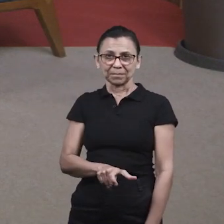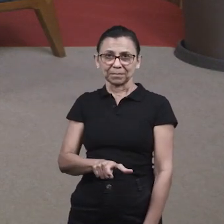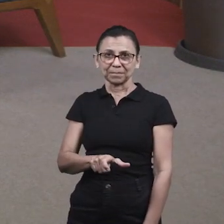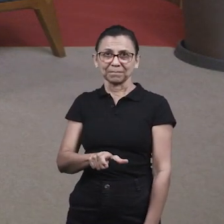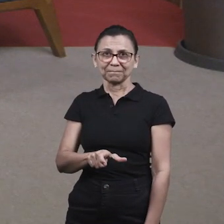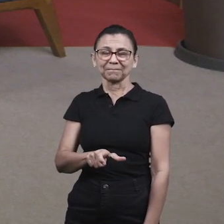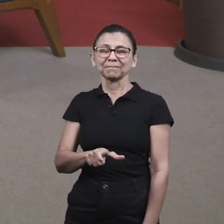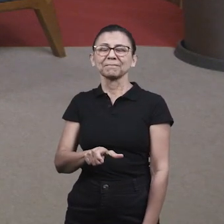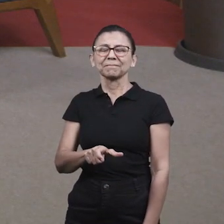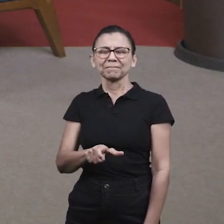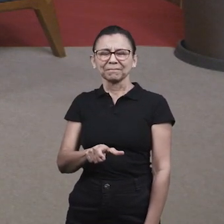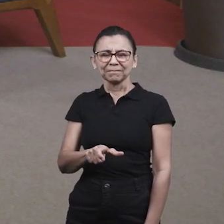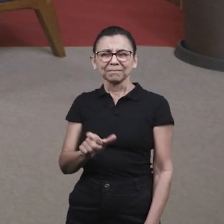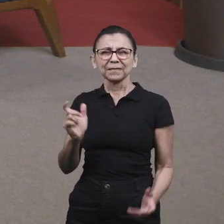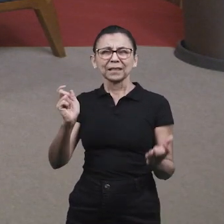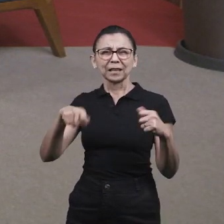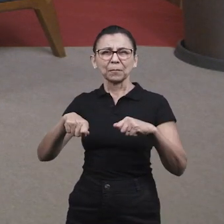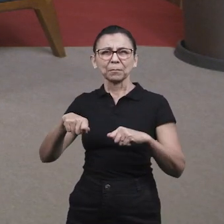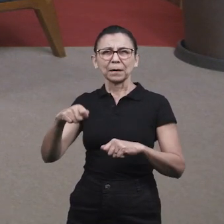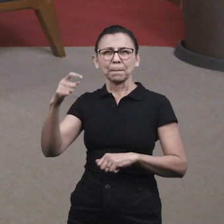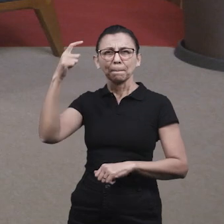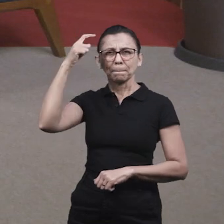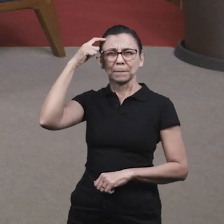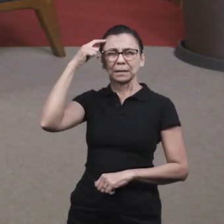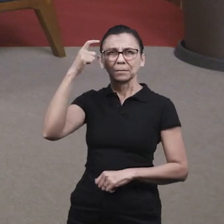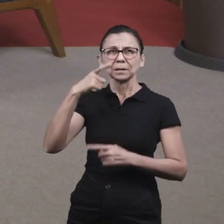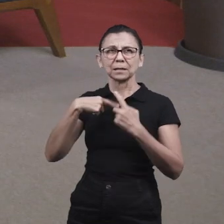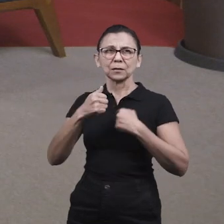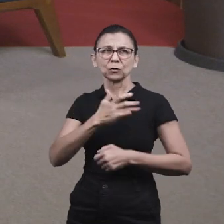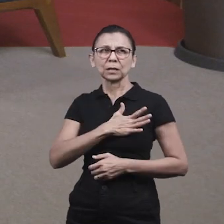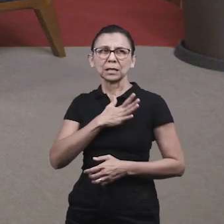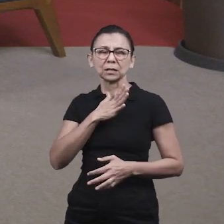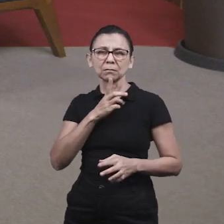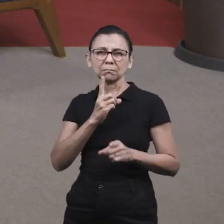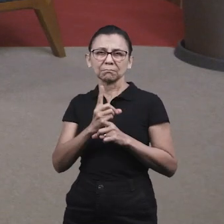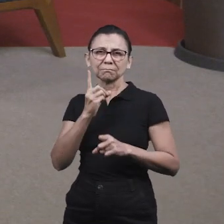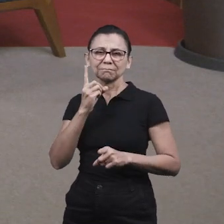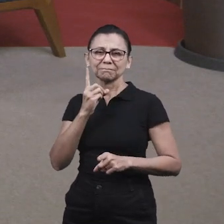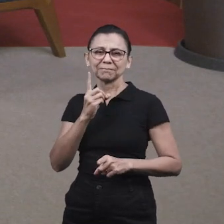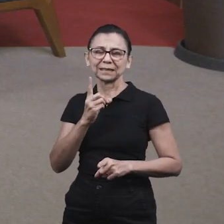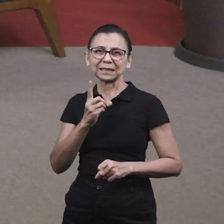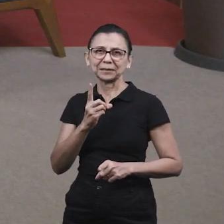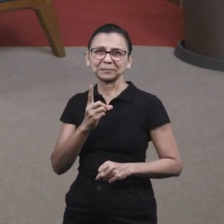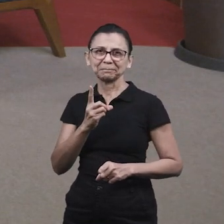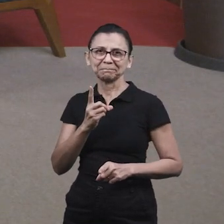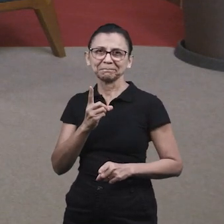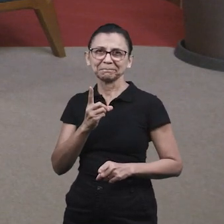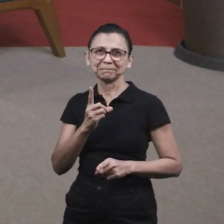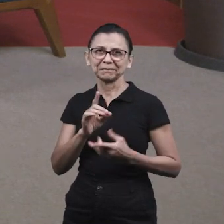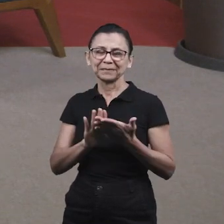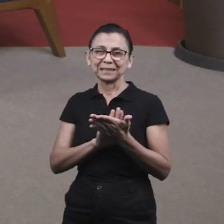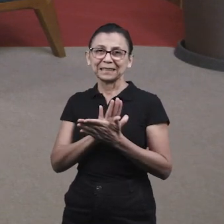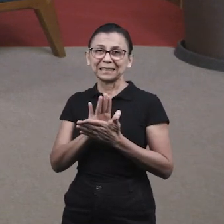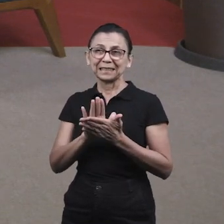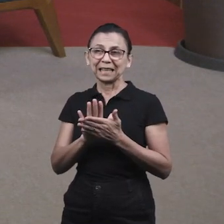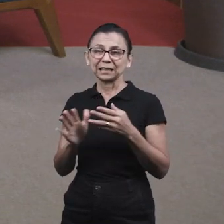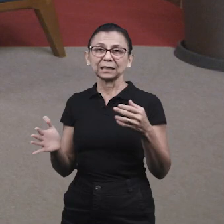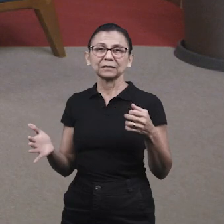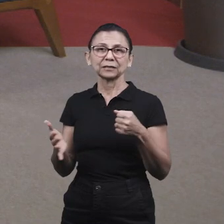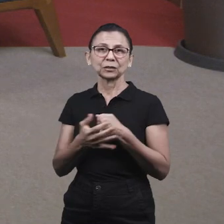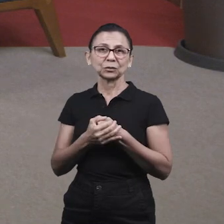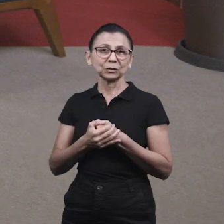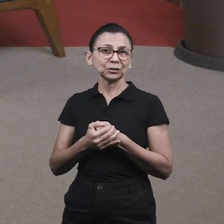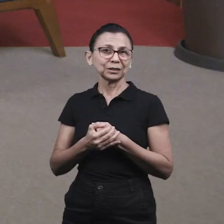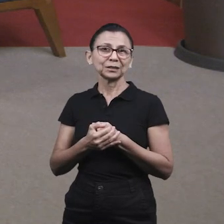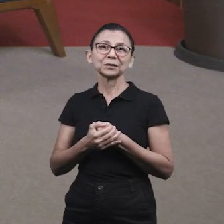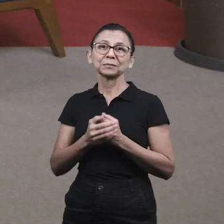l'esprit, des jointures et moelles, aptes pour discerner les pensées et intentions du cœur de